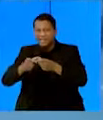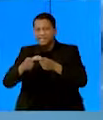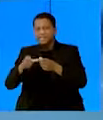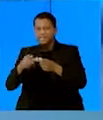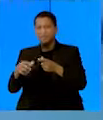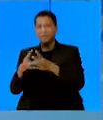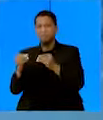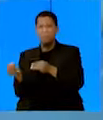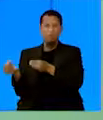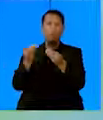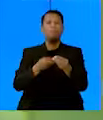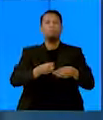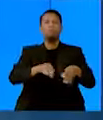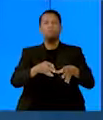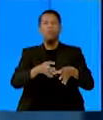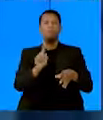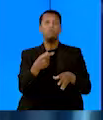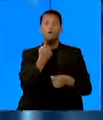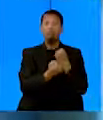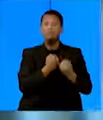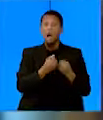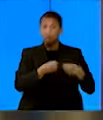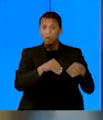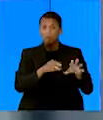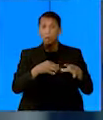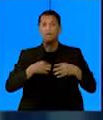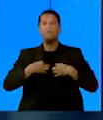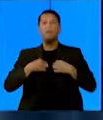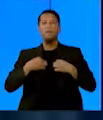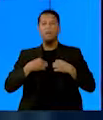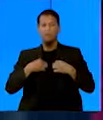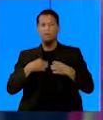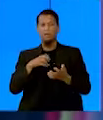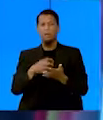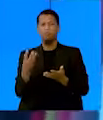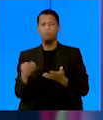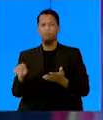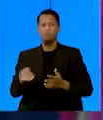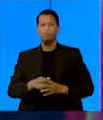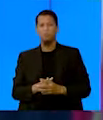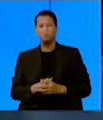Timur Depok. Anda yang ingin memulai wirausaha berjualan pakaian jadi bisa berbelanja di kampung ini.